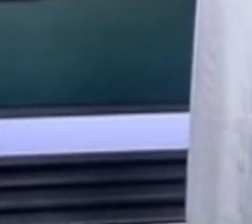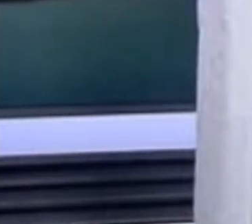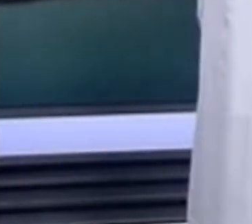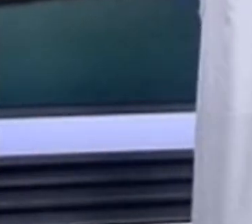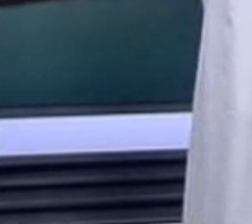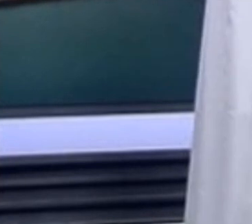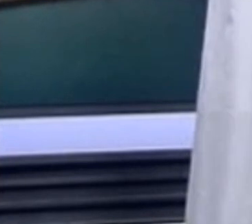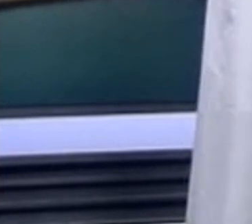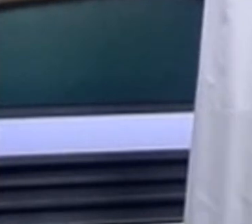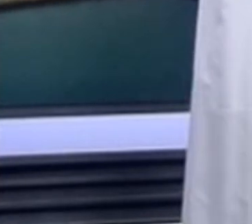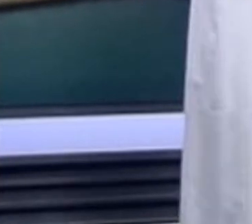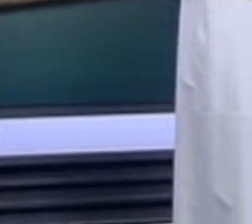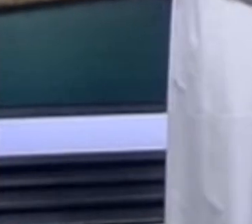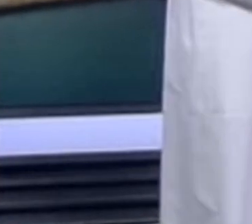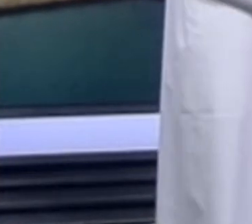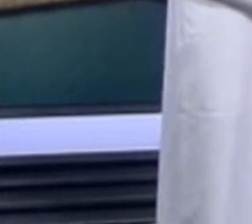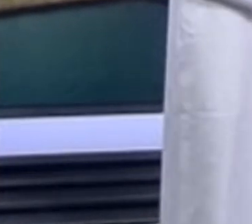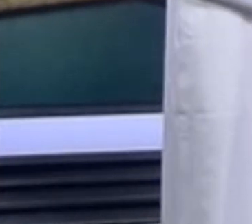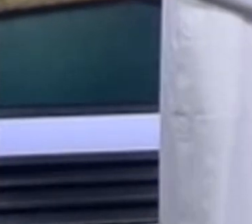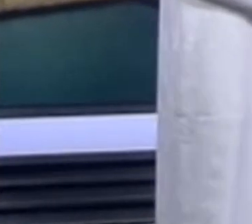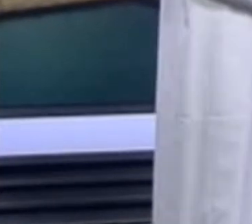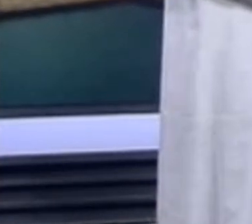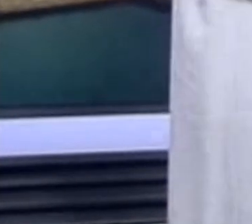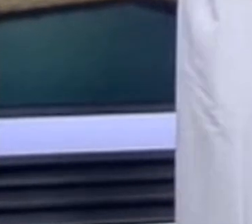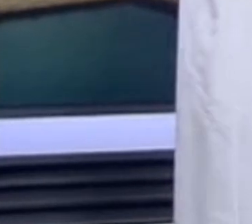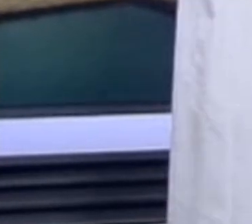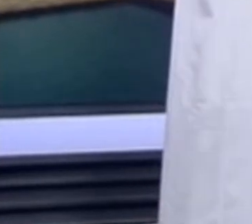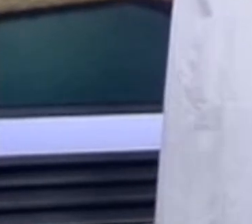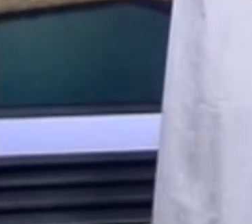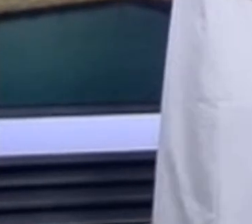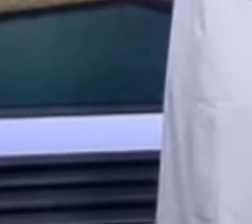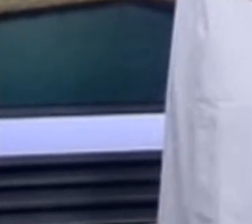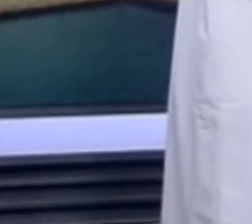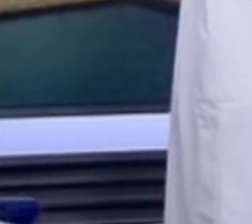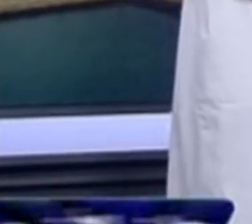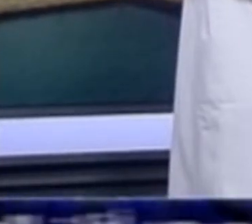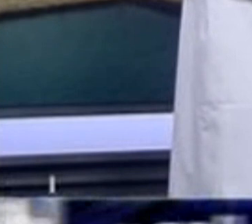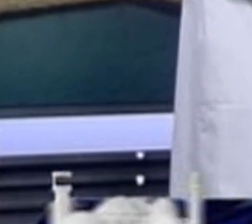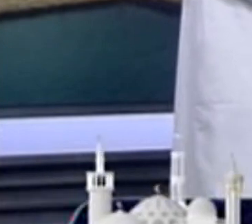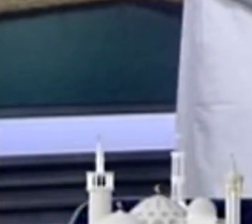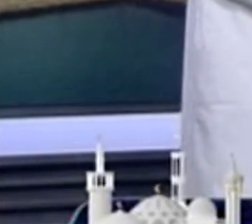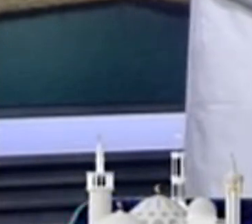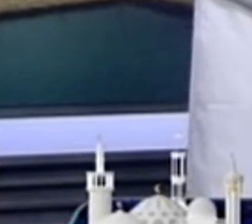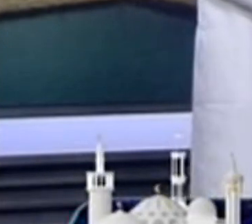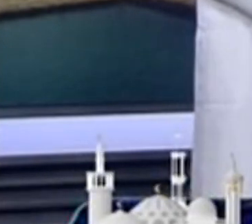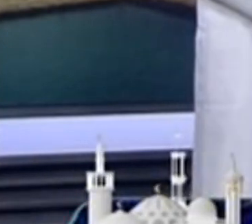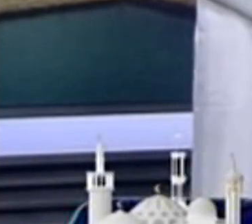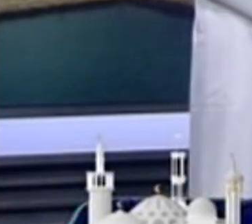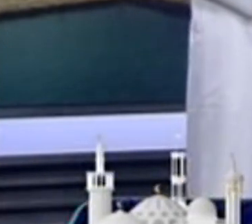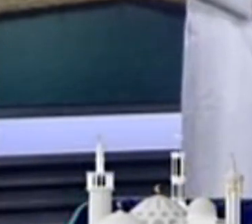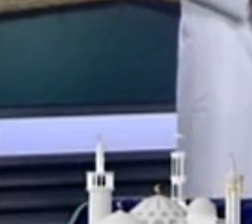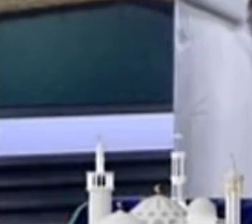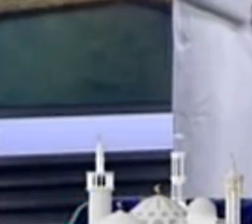على مدينة الكويت درجة الحرارة حاليا 45 درجة مئوية، ورطوبة متدنية حول 12%. رؤية أفقية ممتازة